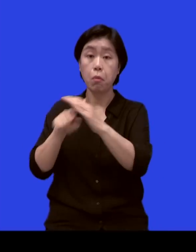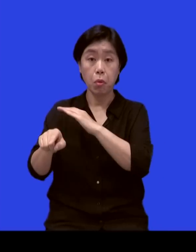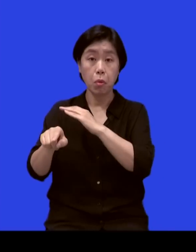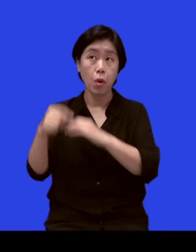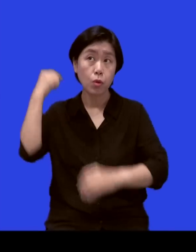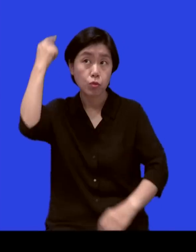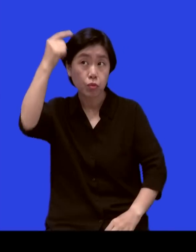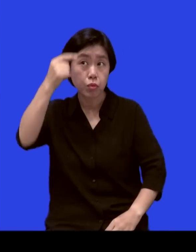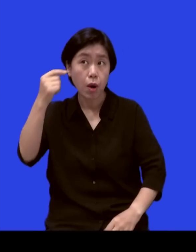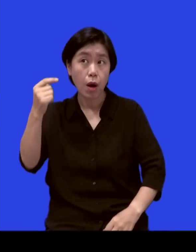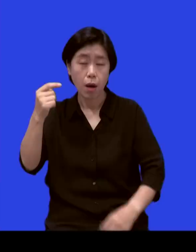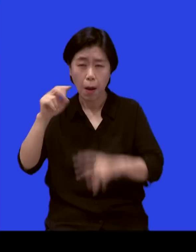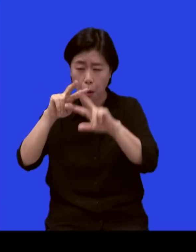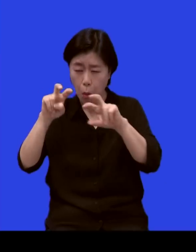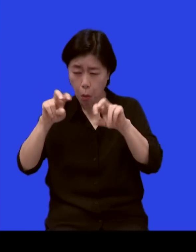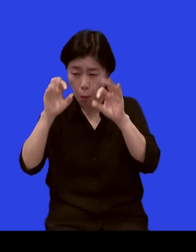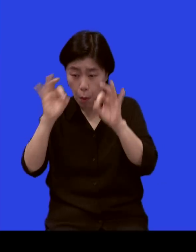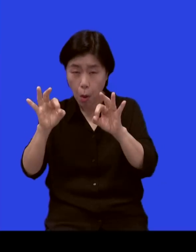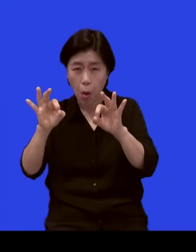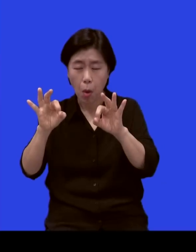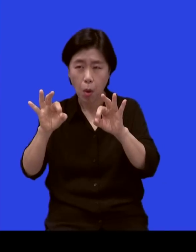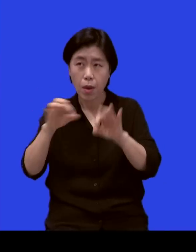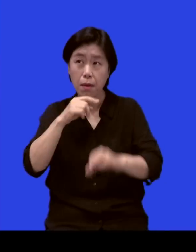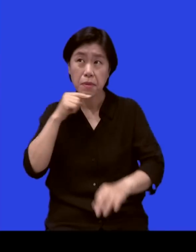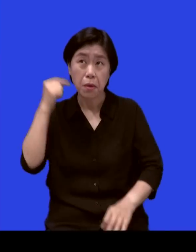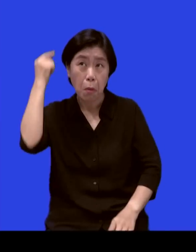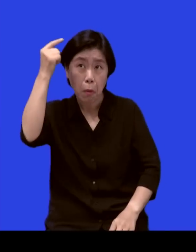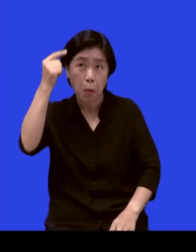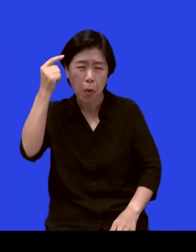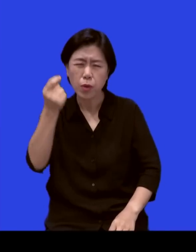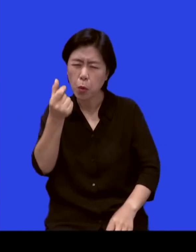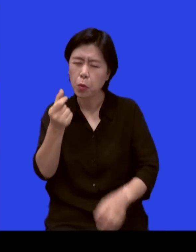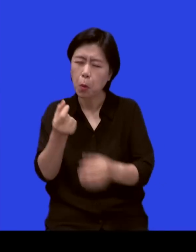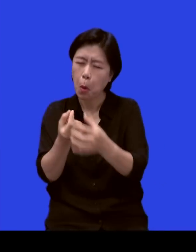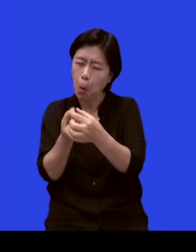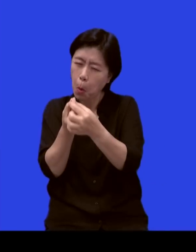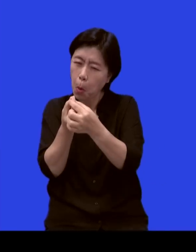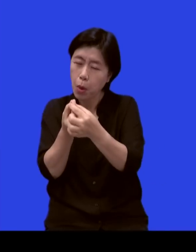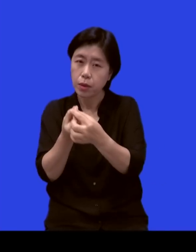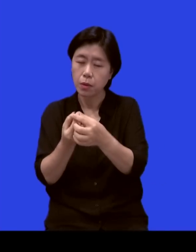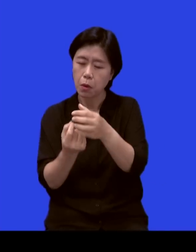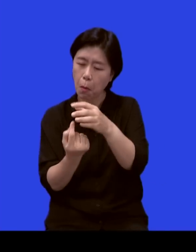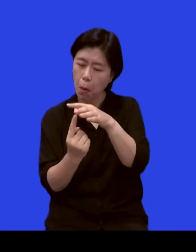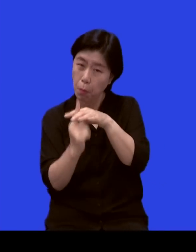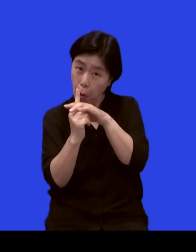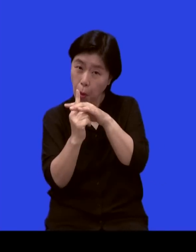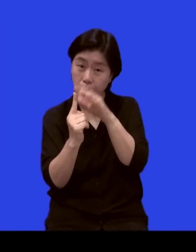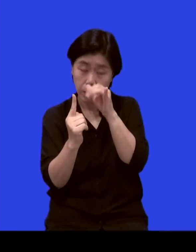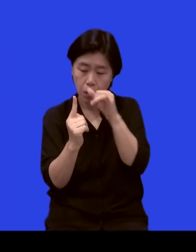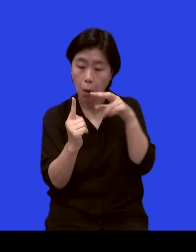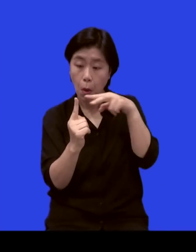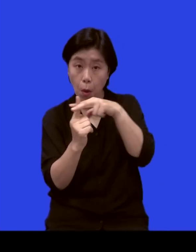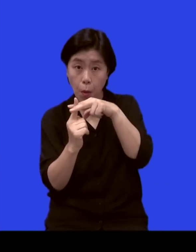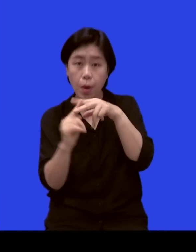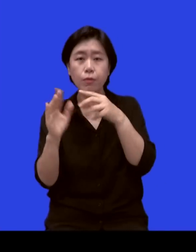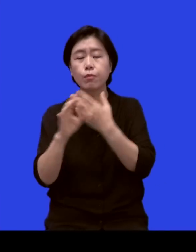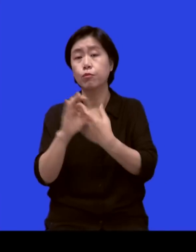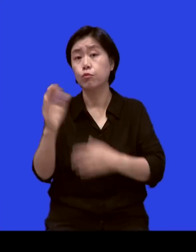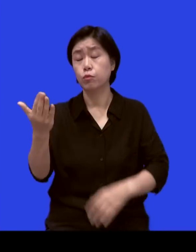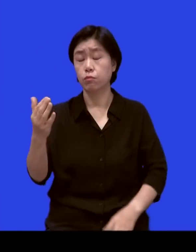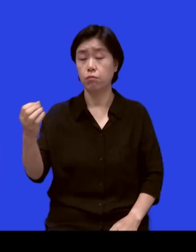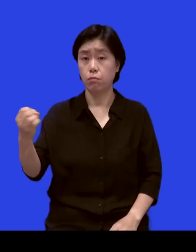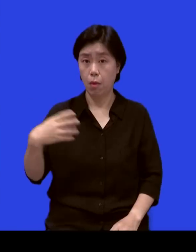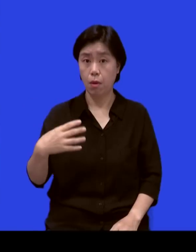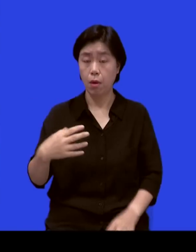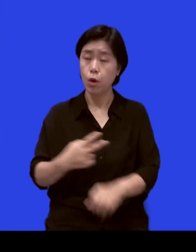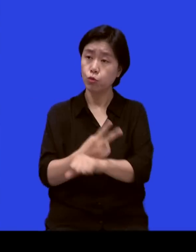이렇게 제거하면은 예. 된다. 예. 그 간단하다고 그러더라고요. 2시간이면 끝난다고 그러더라고요. 네. 그래서 가족들은 모두